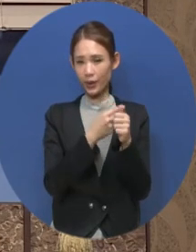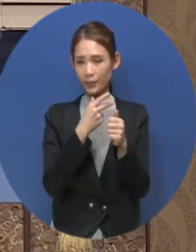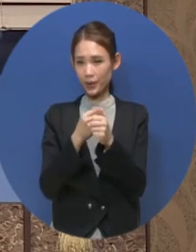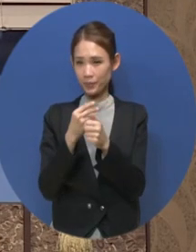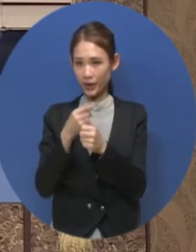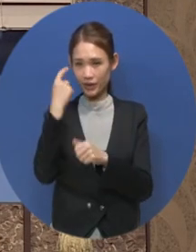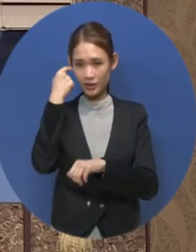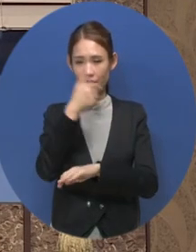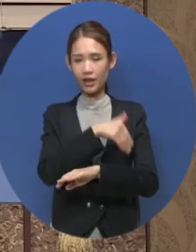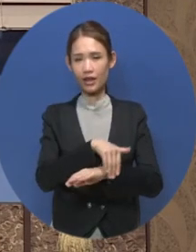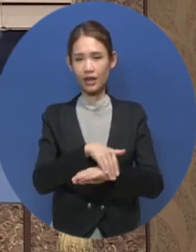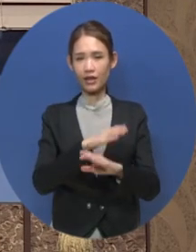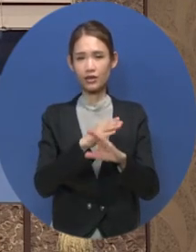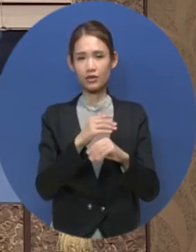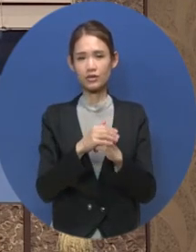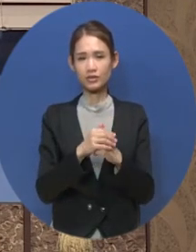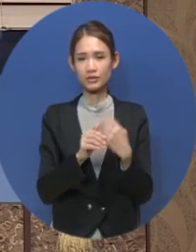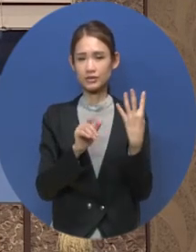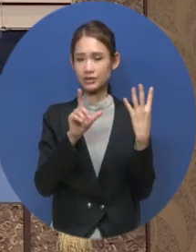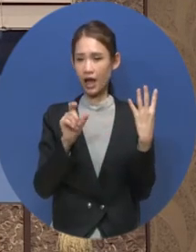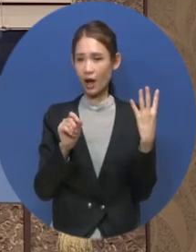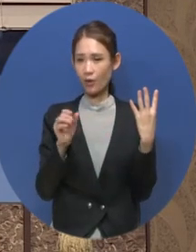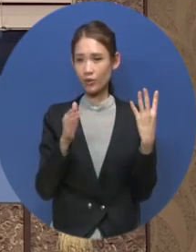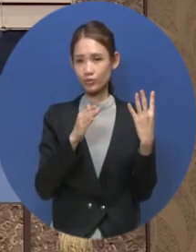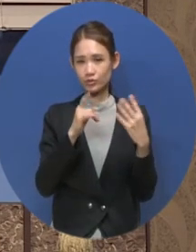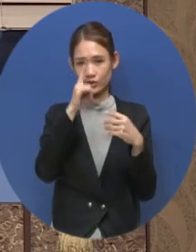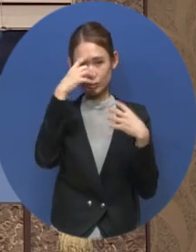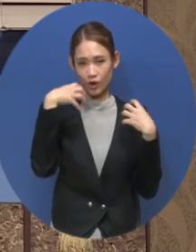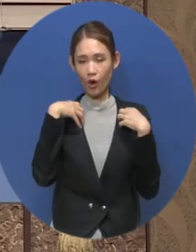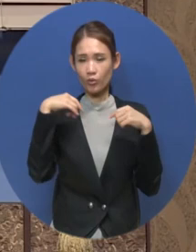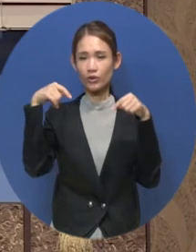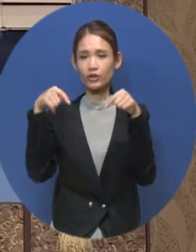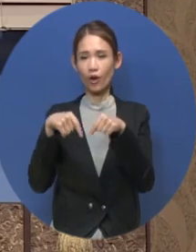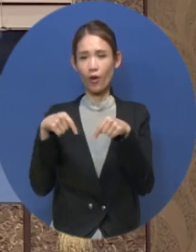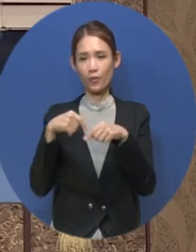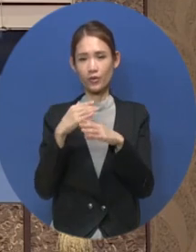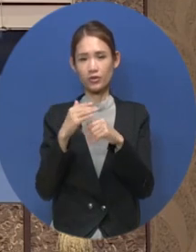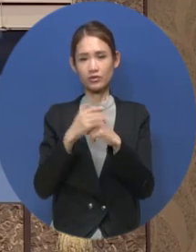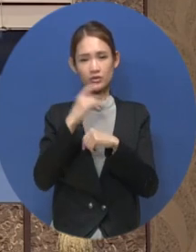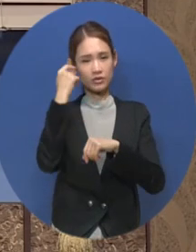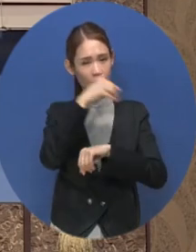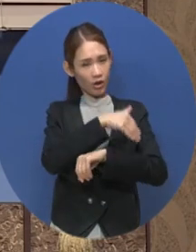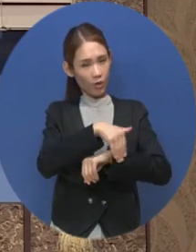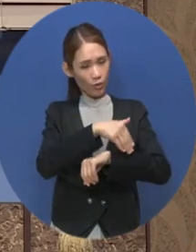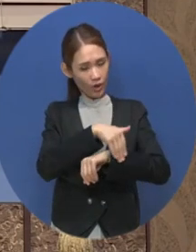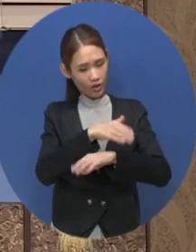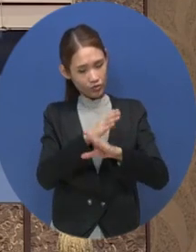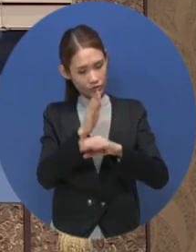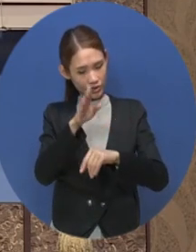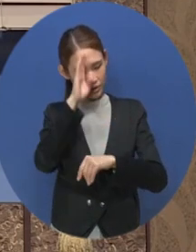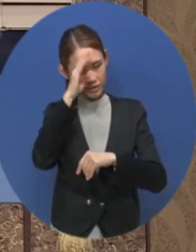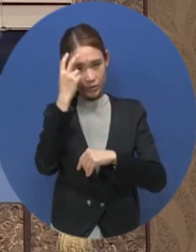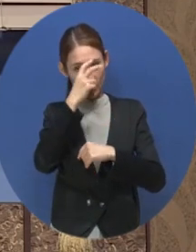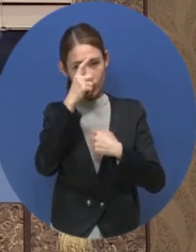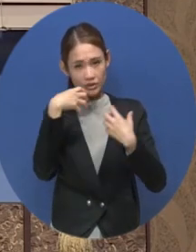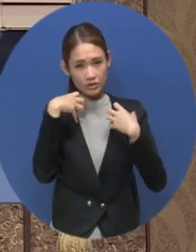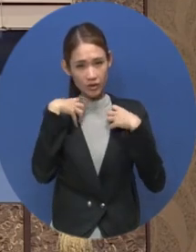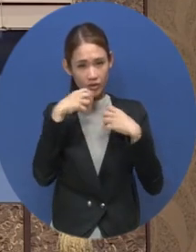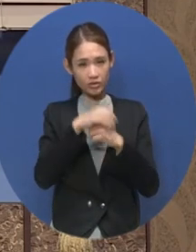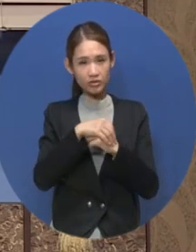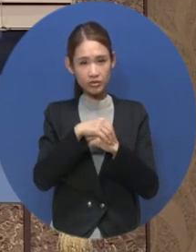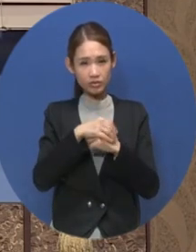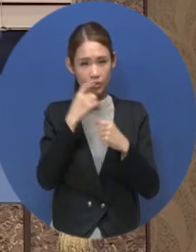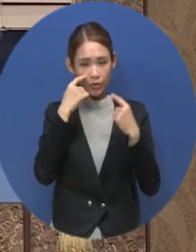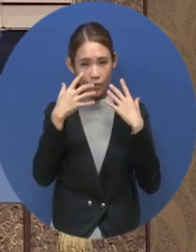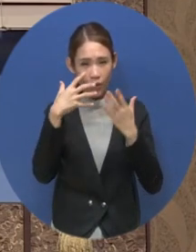생각을 가지고 있습니다. 정부하고 현재 협의를 하고 있습니다. 계획은 그렇게 하고 있는데 아직 이제 질병청에서 그